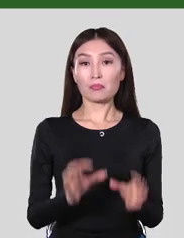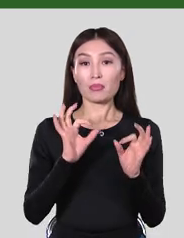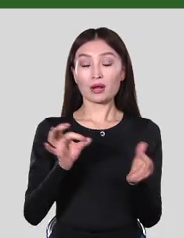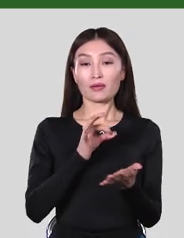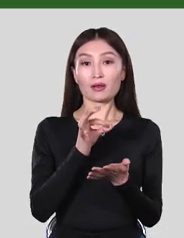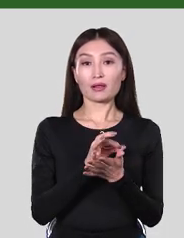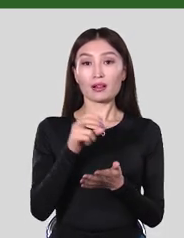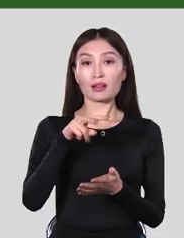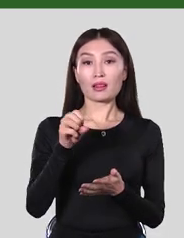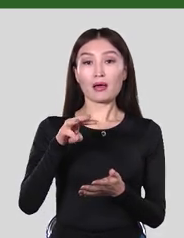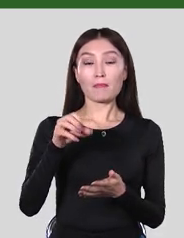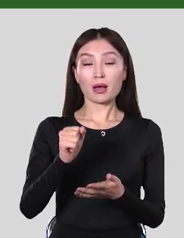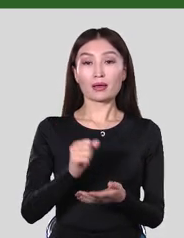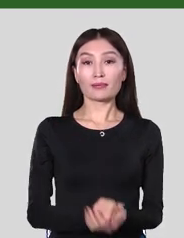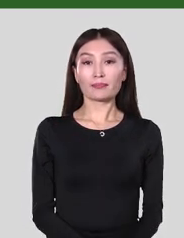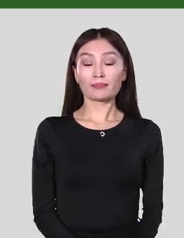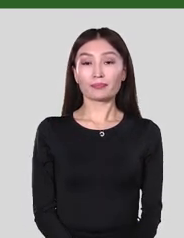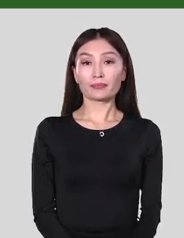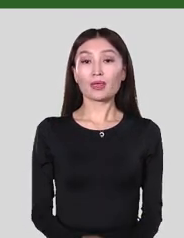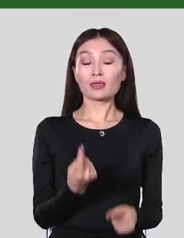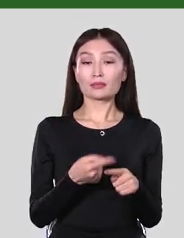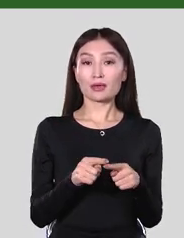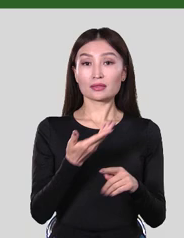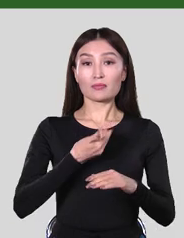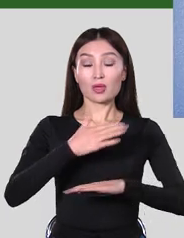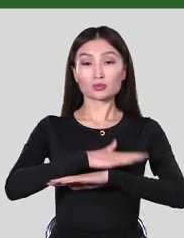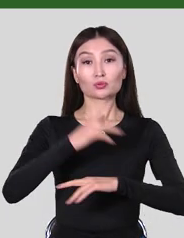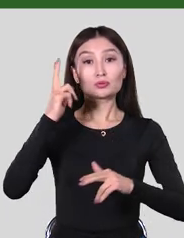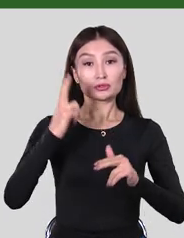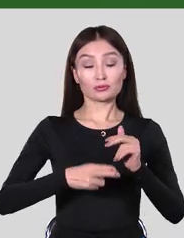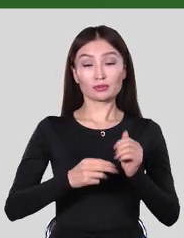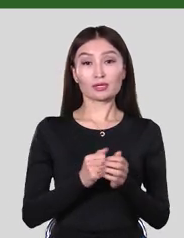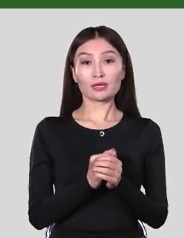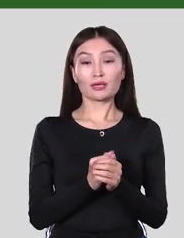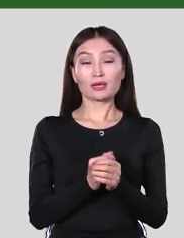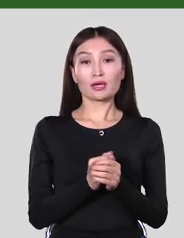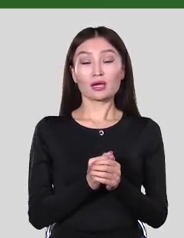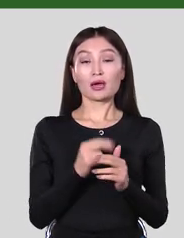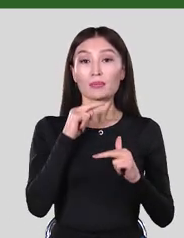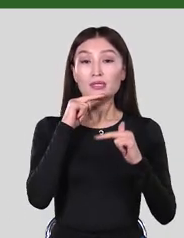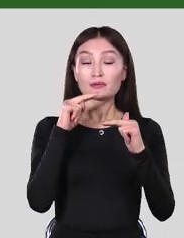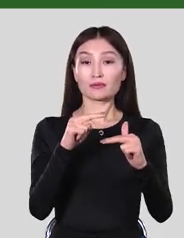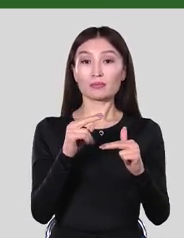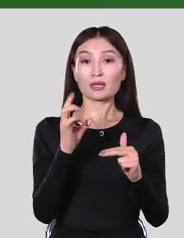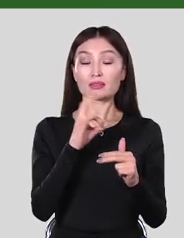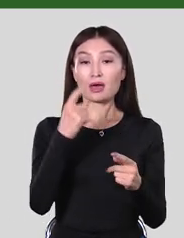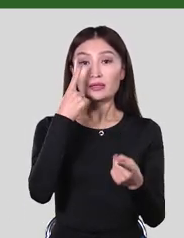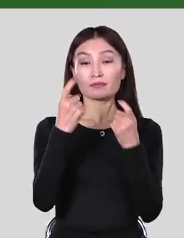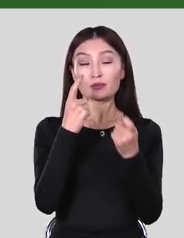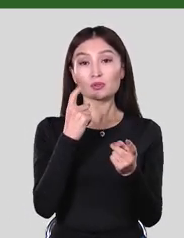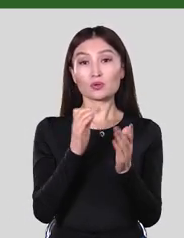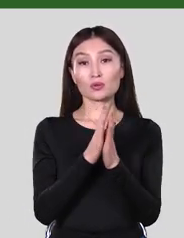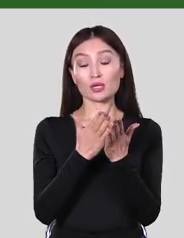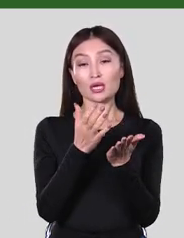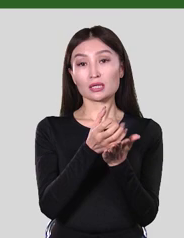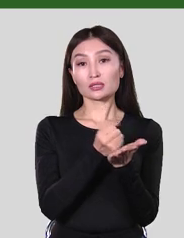Правильный ответ – лама. На этом наш урок подошел к концу. Обратите внимание на